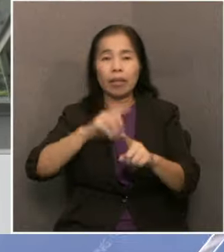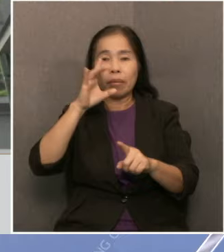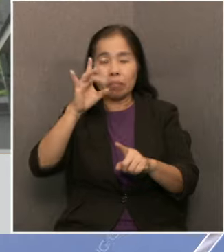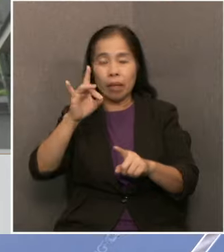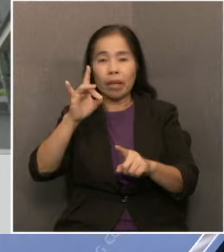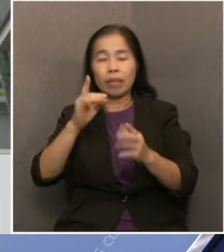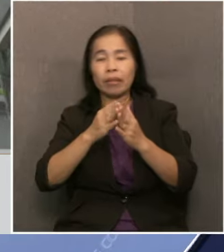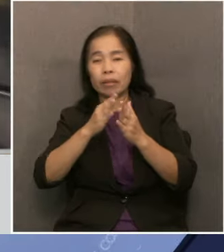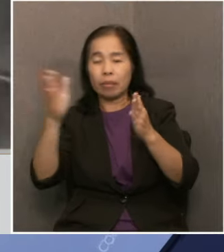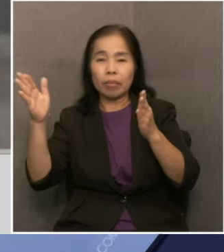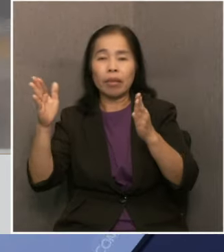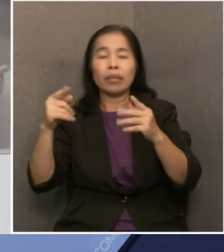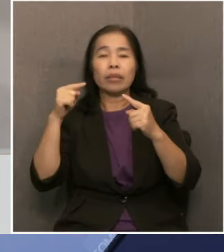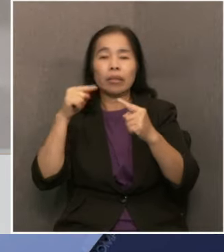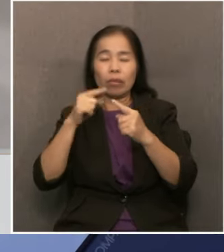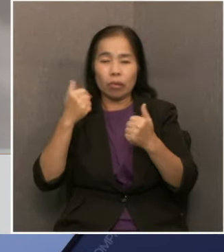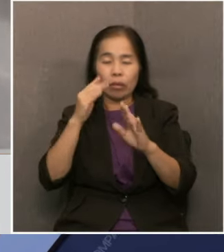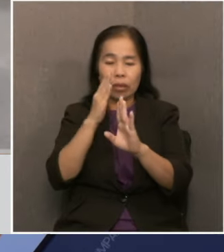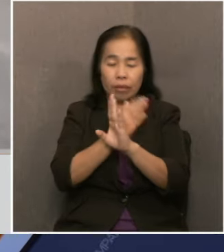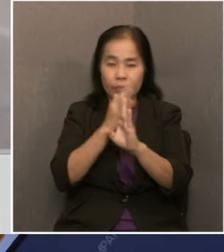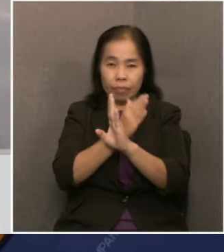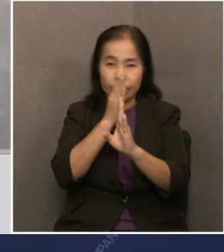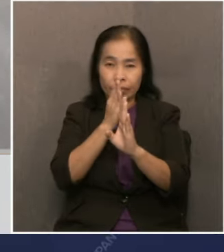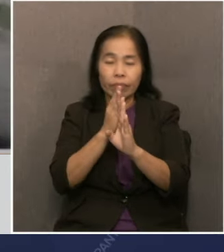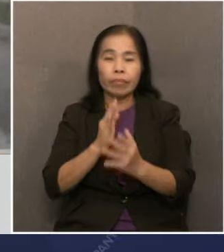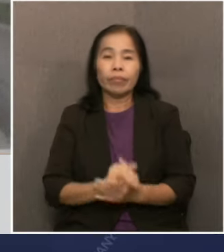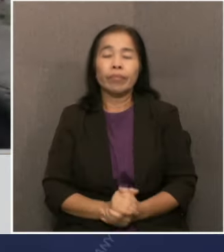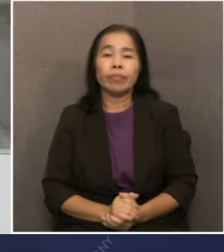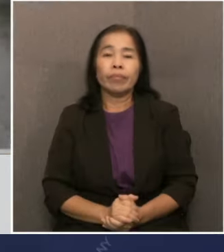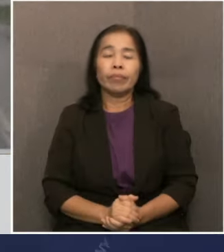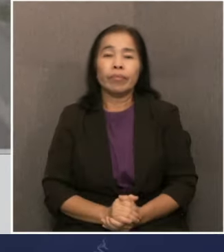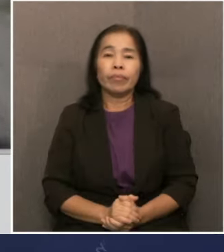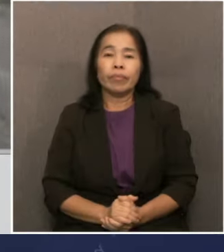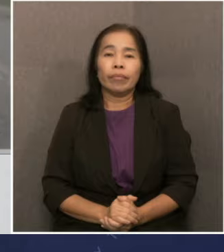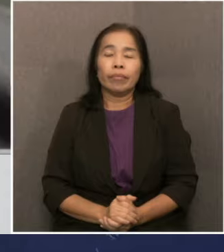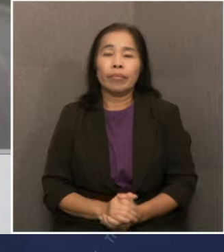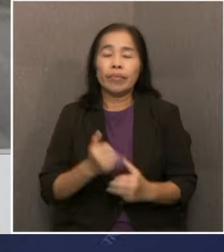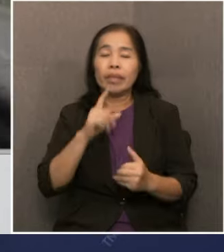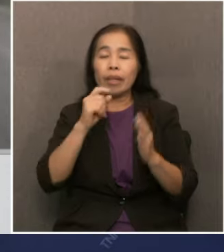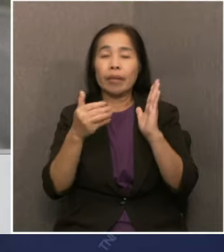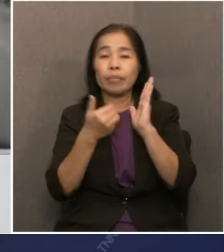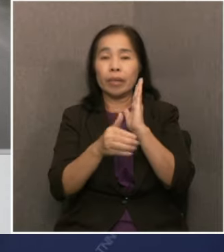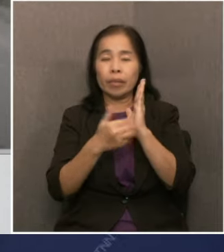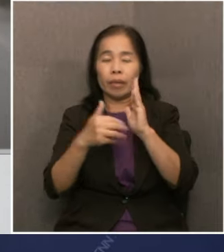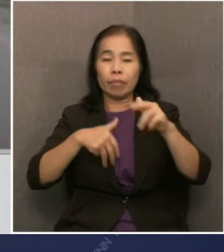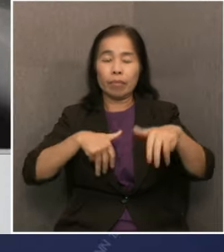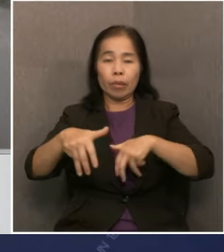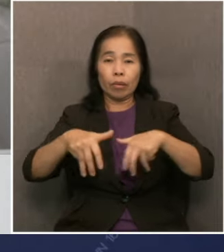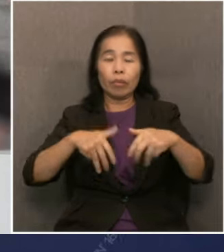เพรฉั้กต้องผ่านสงหาให้ได้อาจารยค่ อาจาร์พูถึภาคตวันออกพอดีเลยนะคะช่วเวลาท